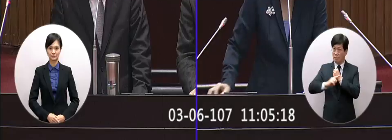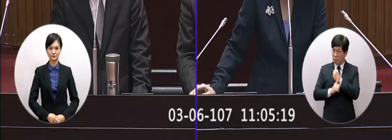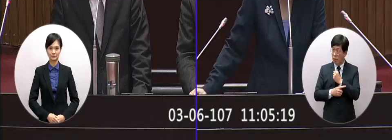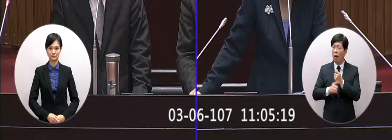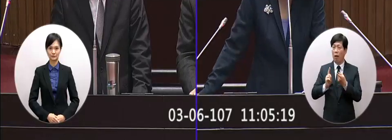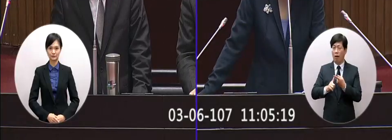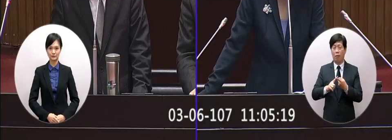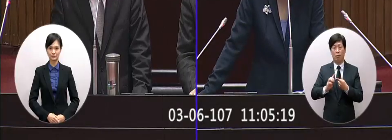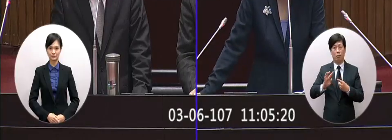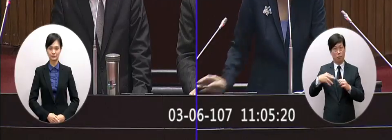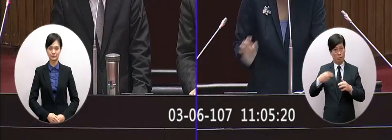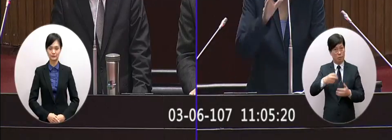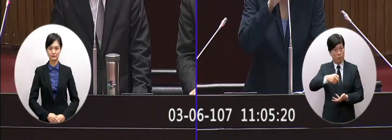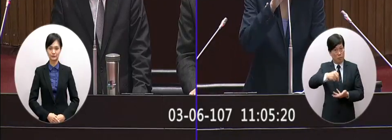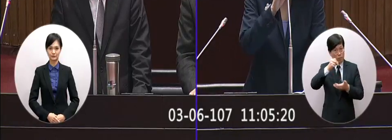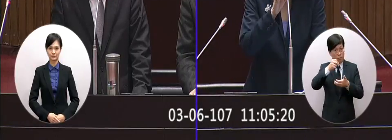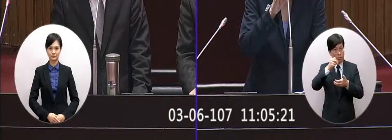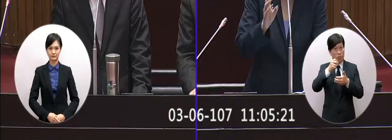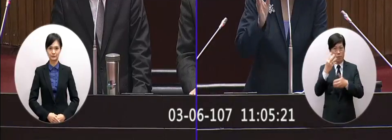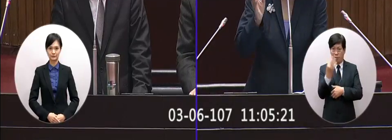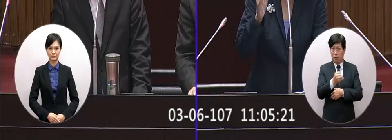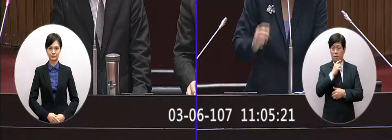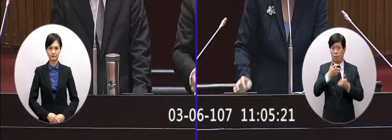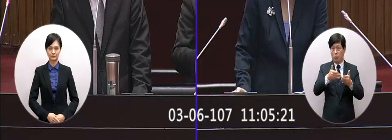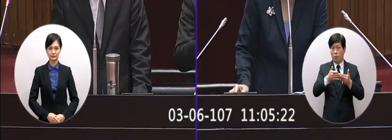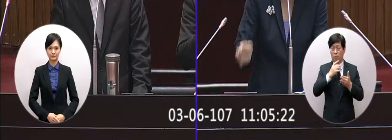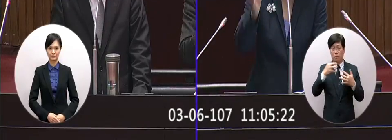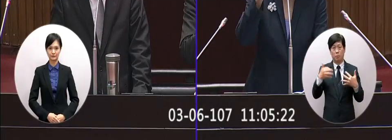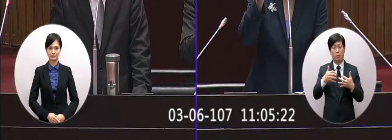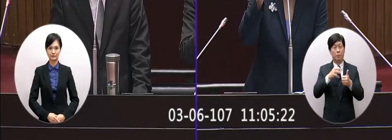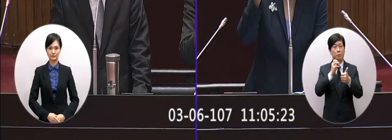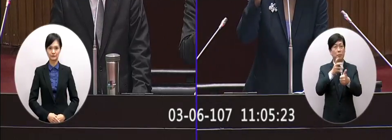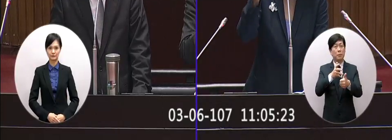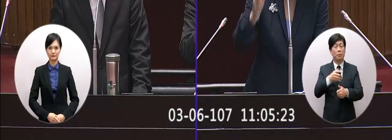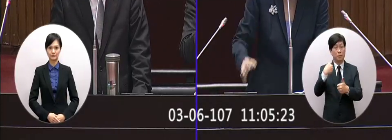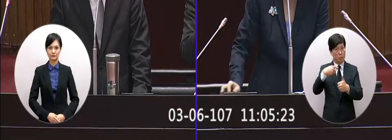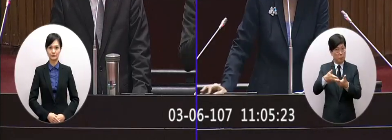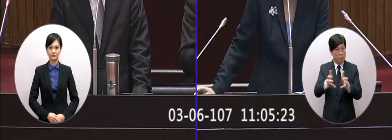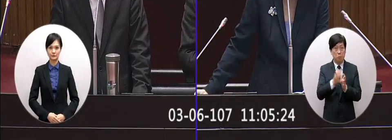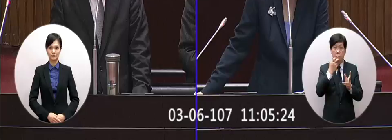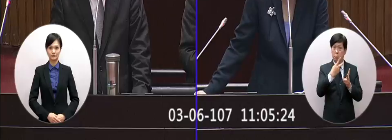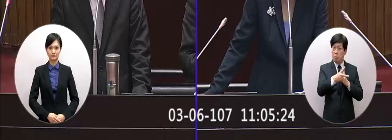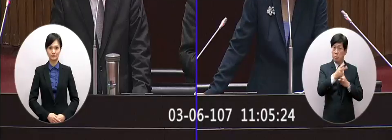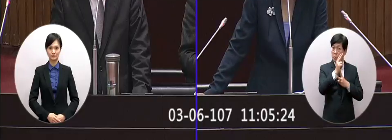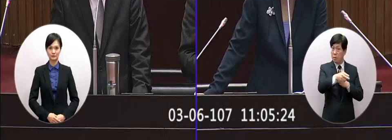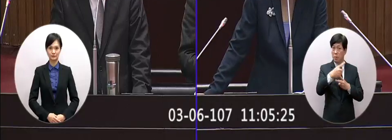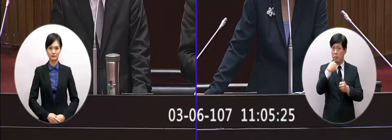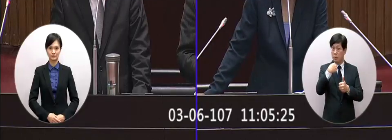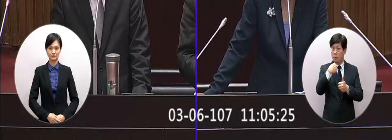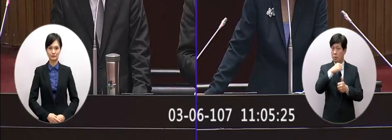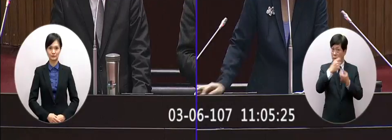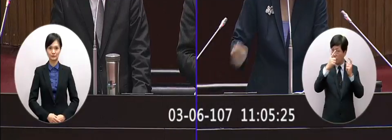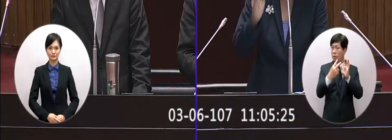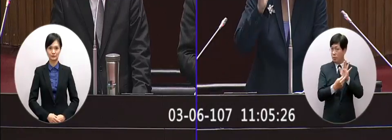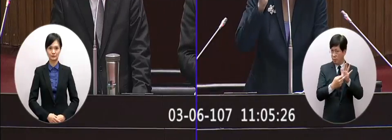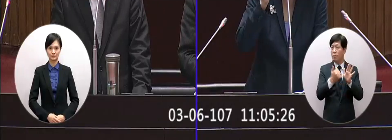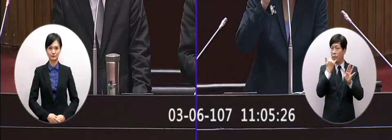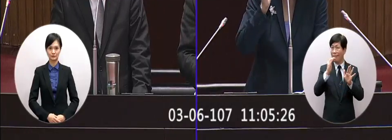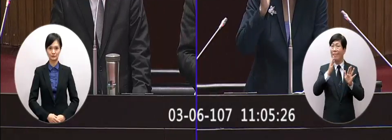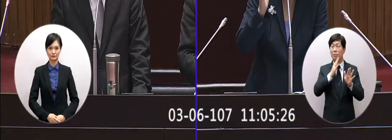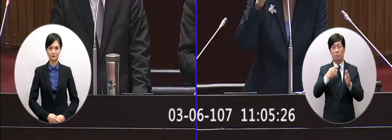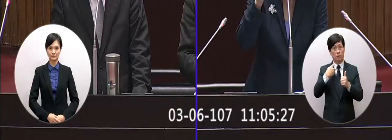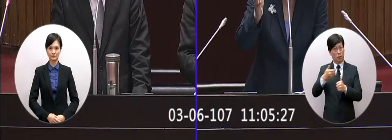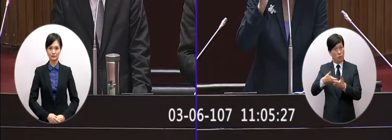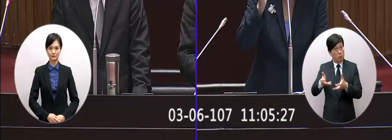法。那我要特别提出几个很重要的一个争议，教育部可以发函请台大做解释，但是呢教育